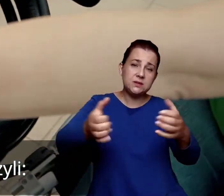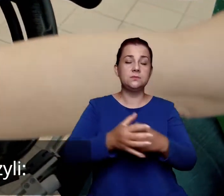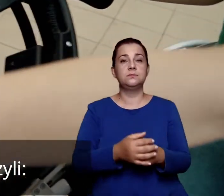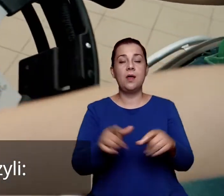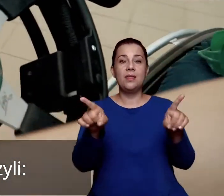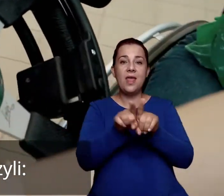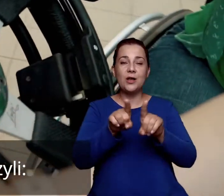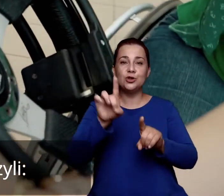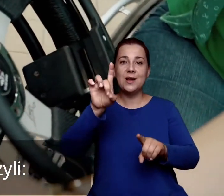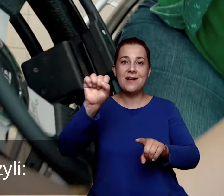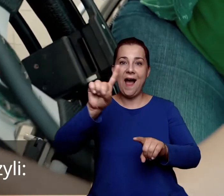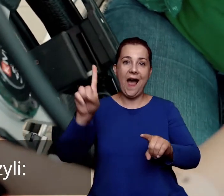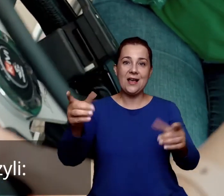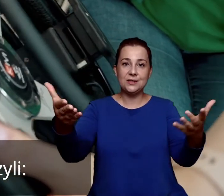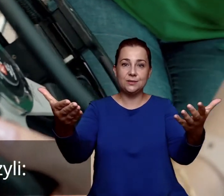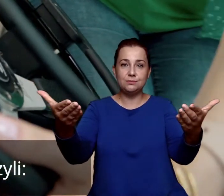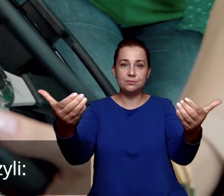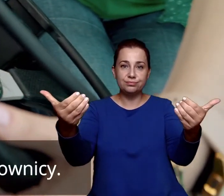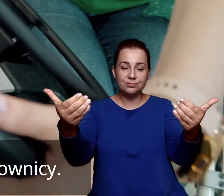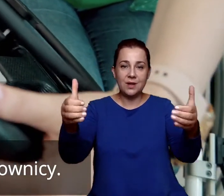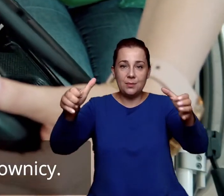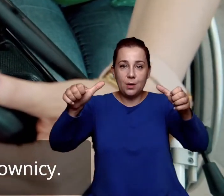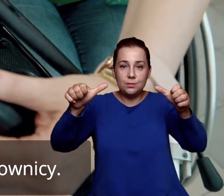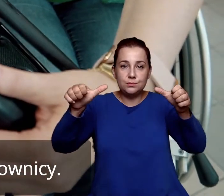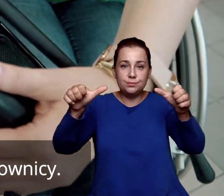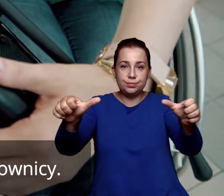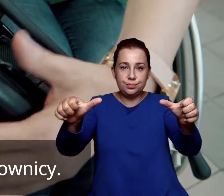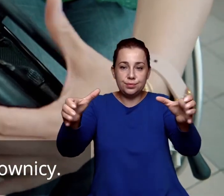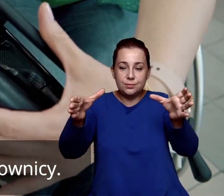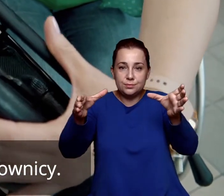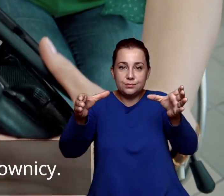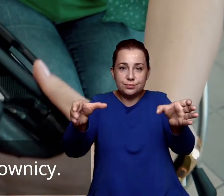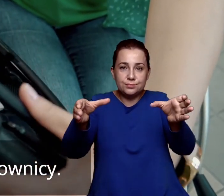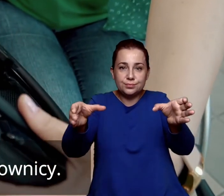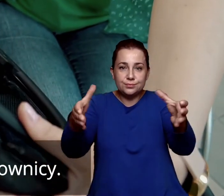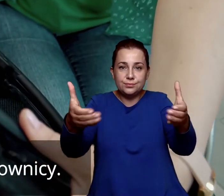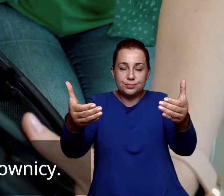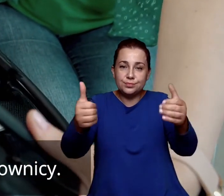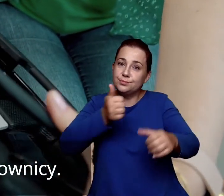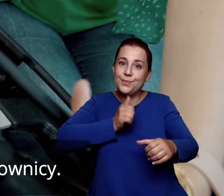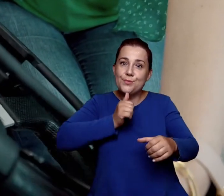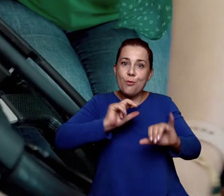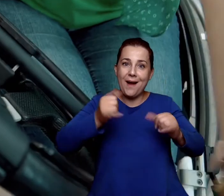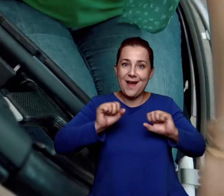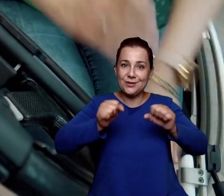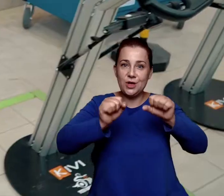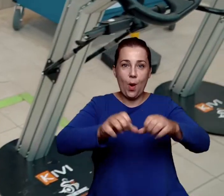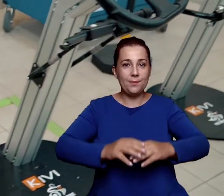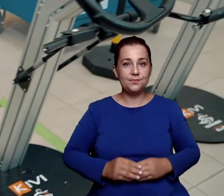obręczy, czyli gaz pod kierownicą, gaz na kierownicy.